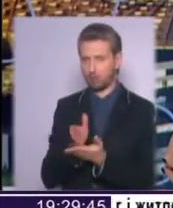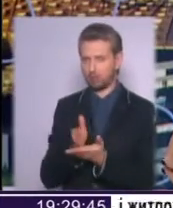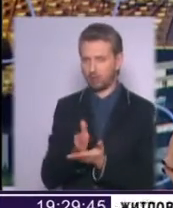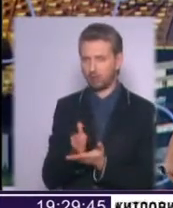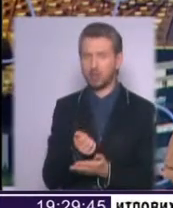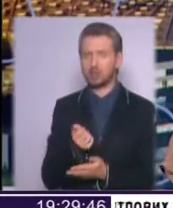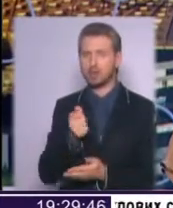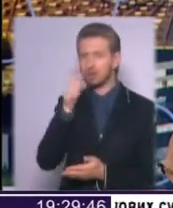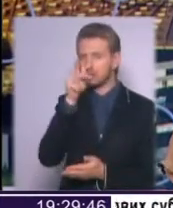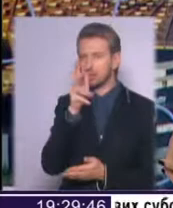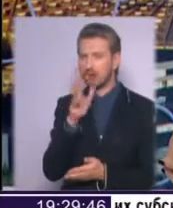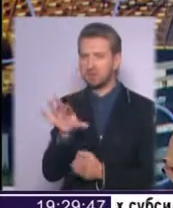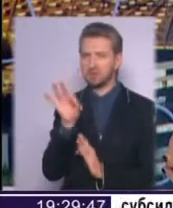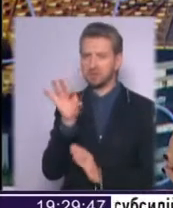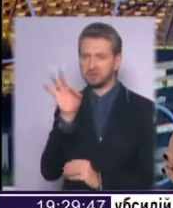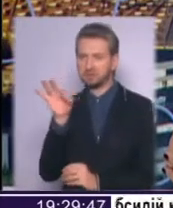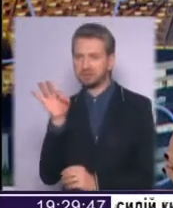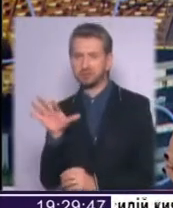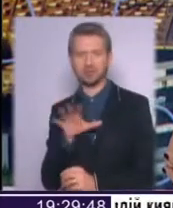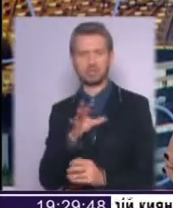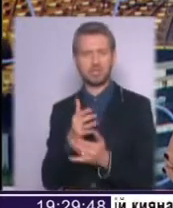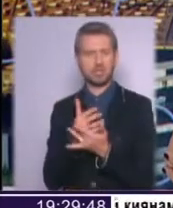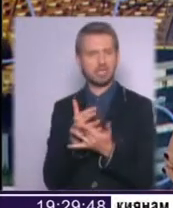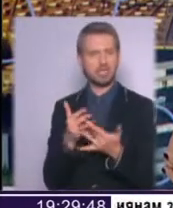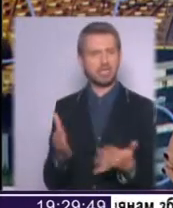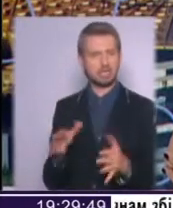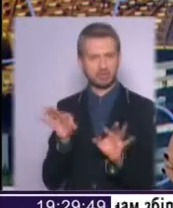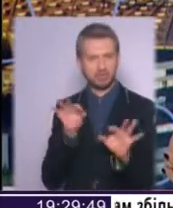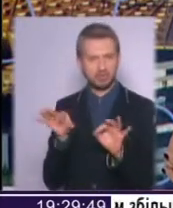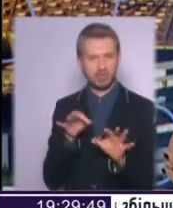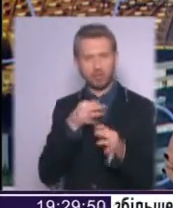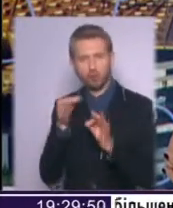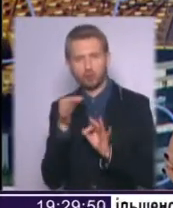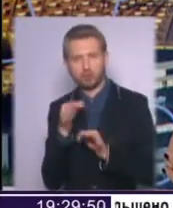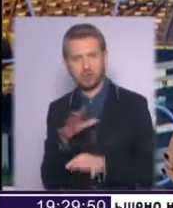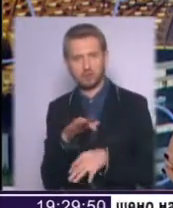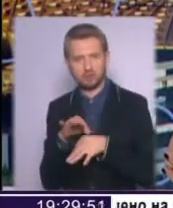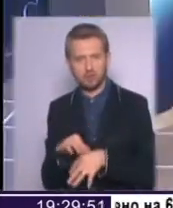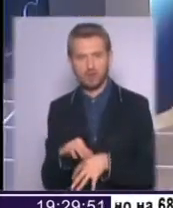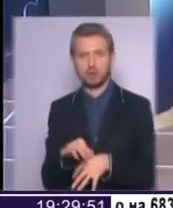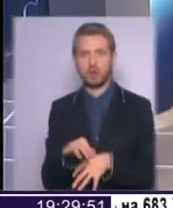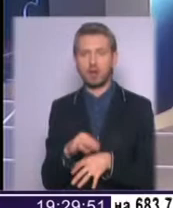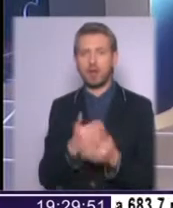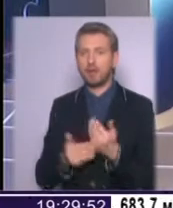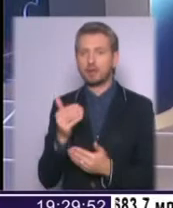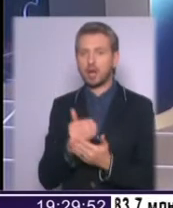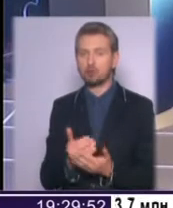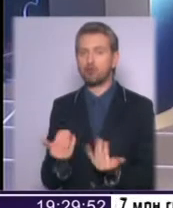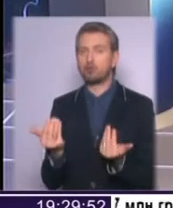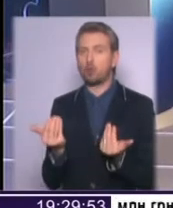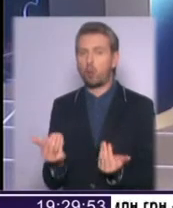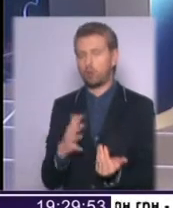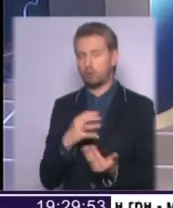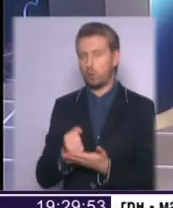місяців тривав відбір, різного ступеня, різні консультації проводилися. Зрештою, сьогодні